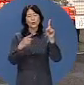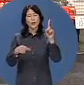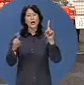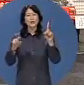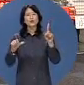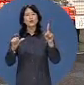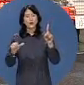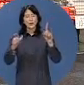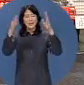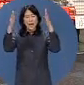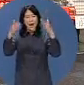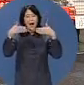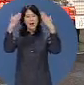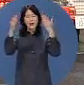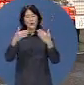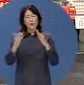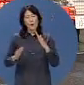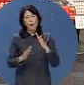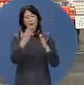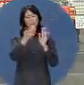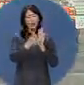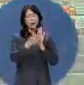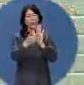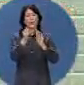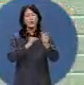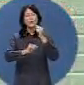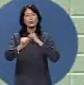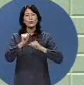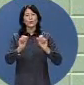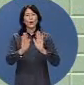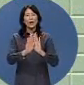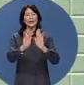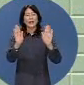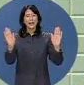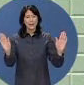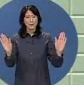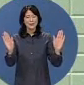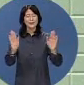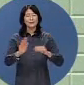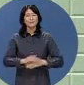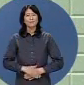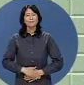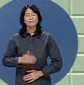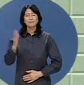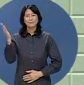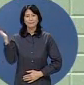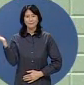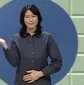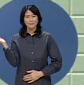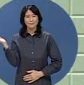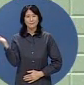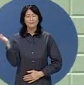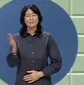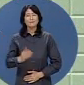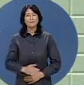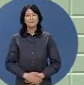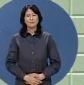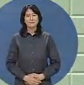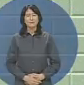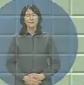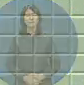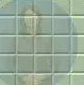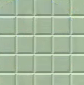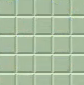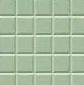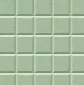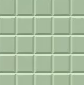までの1週間消えるまでゆっくり日本ニメ統一兵庫に全国一斉に秋の